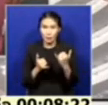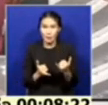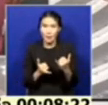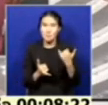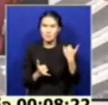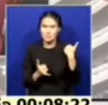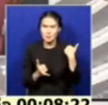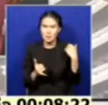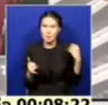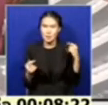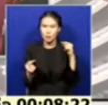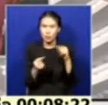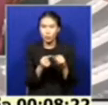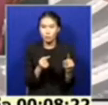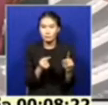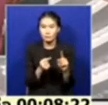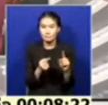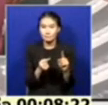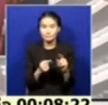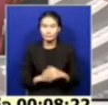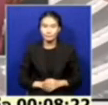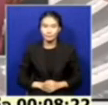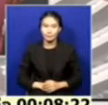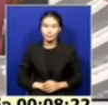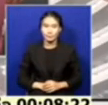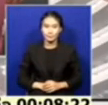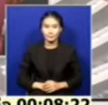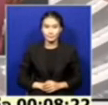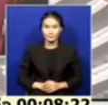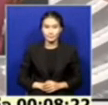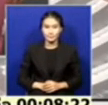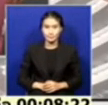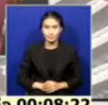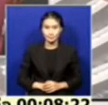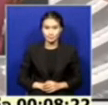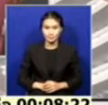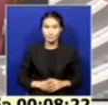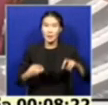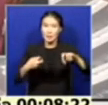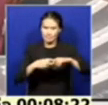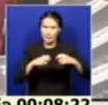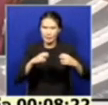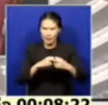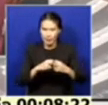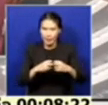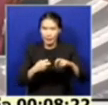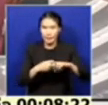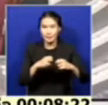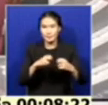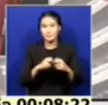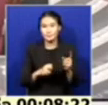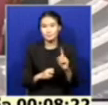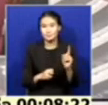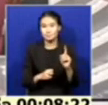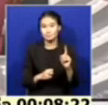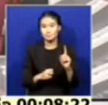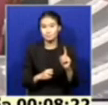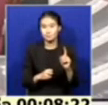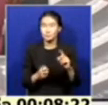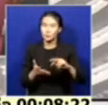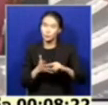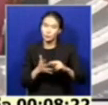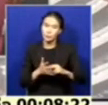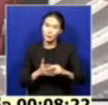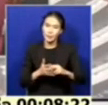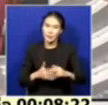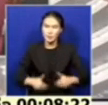ดูแลทุกสุขนั้นก็แตกต่างหลากหลายออกไปนะครับตั้งแต่อย่างที่ท่านคงจะทราบกันแล้ว